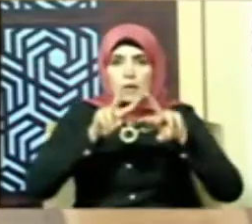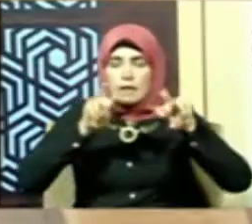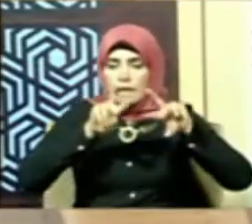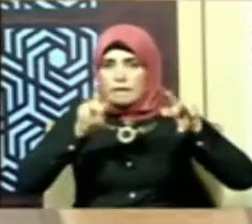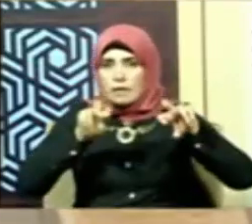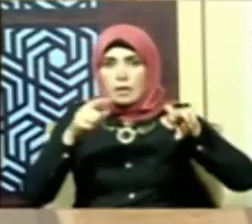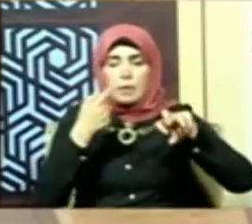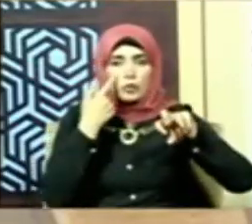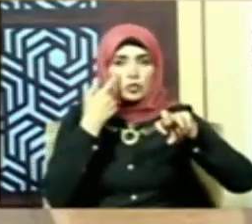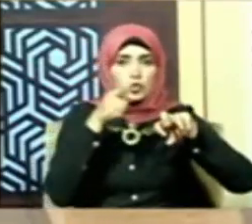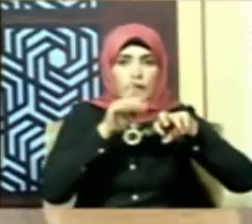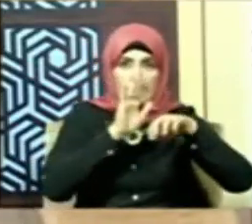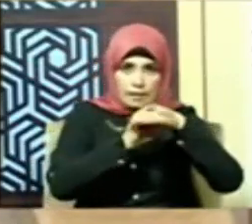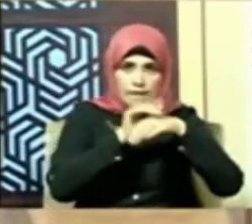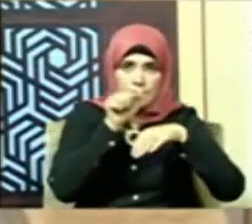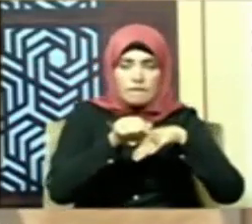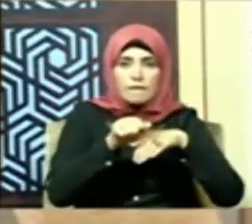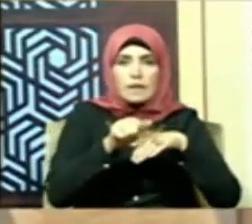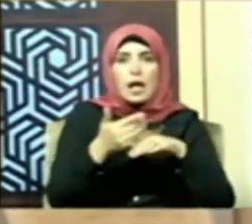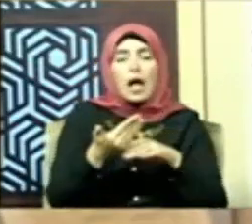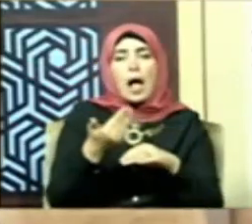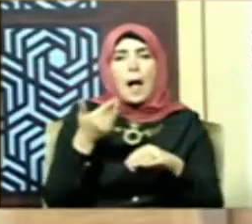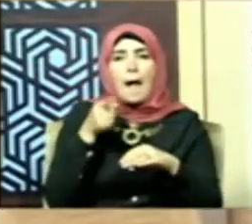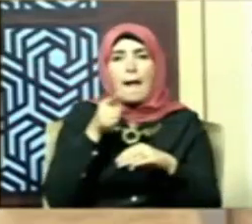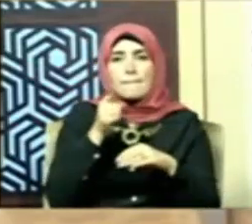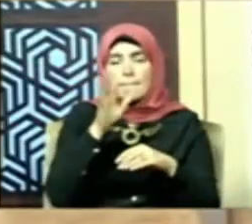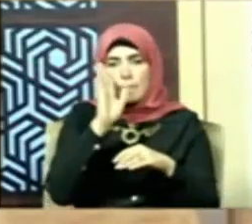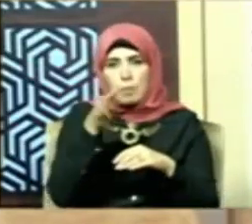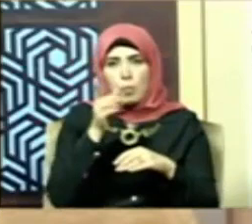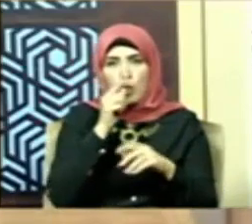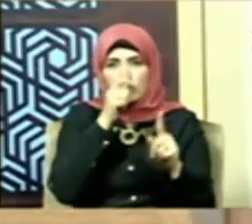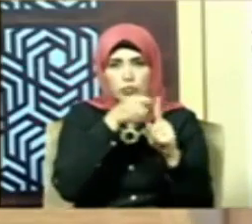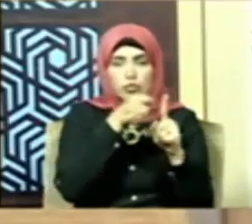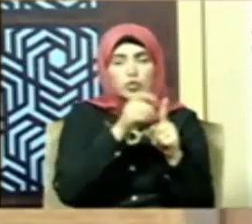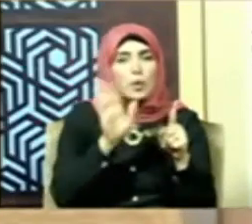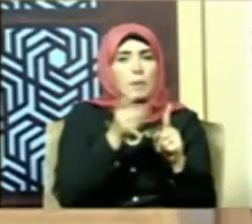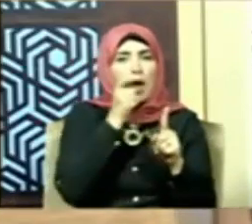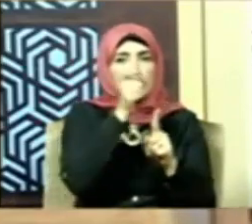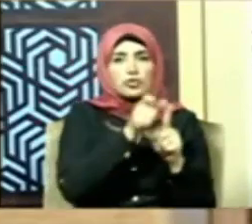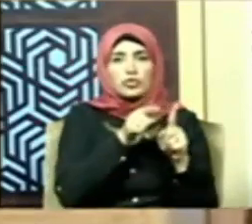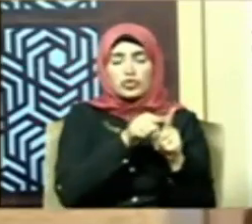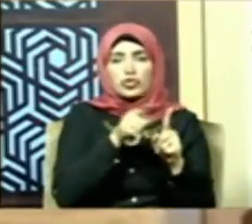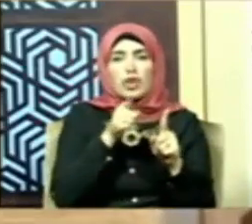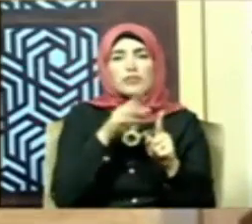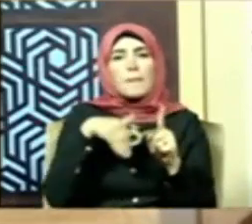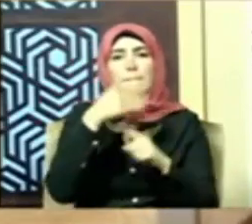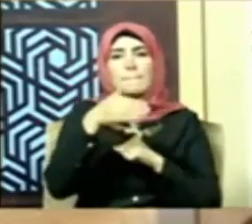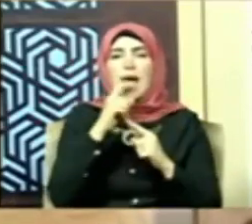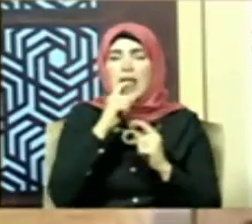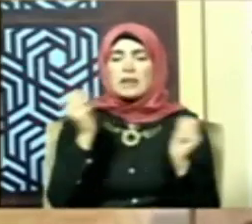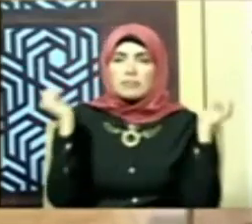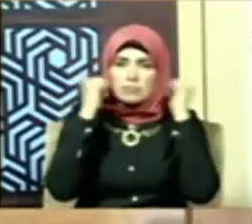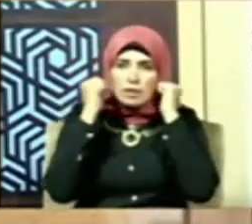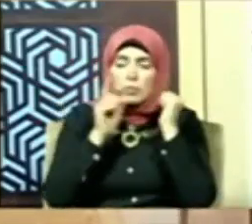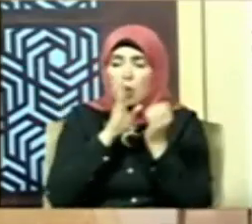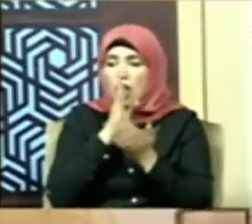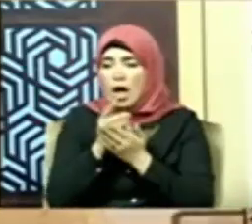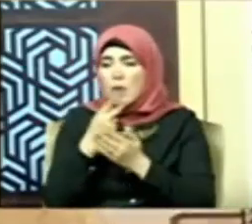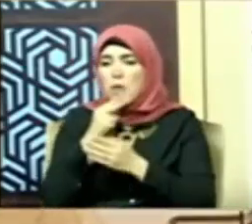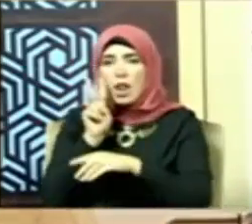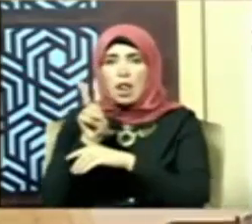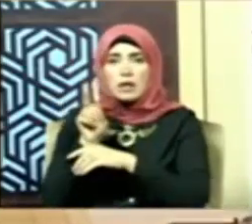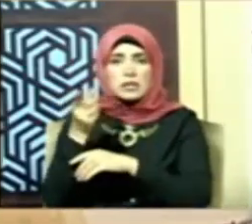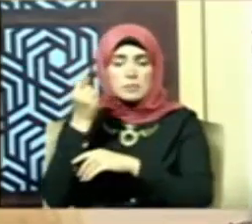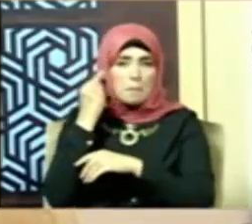فتبينوا أن تصيبوا قوما بجهالة فتصبحوا على ما